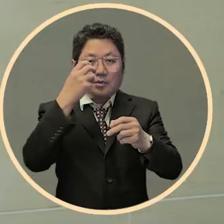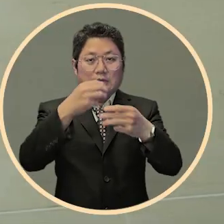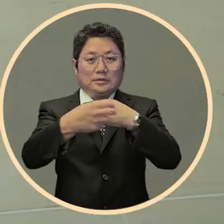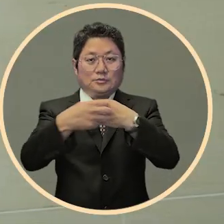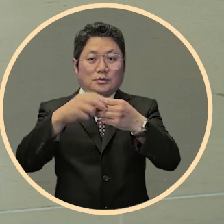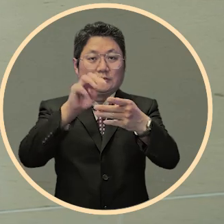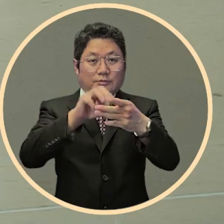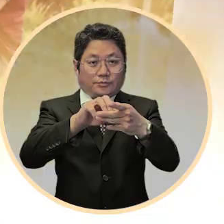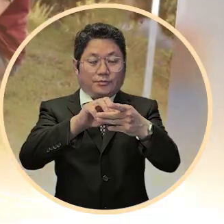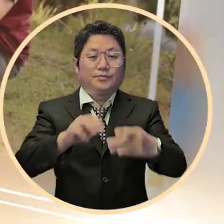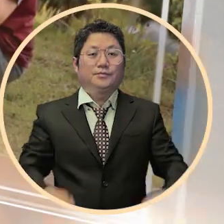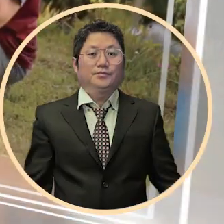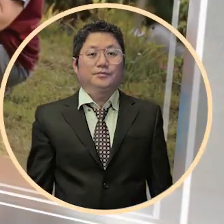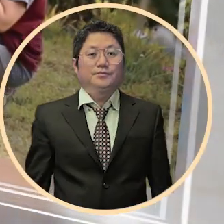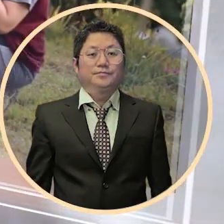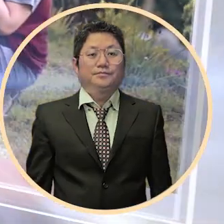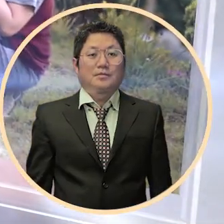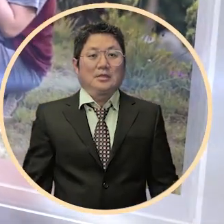중앙장애인보건의료센터는